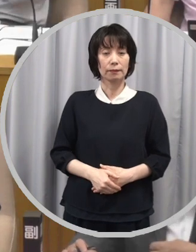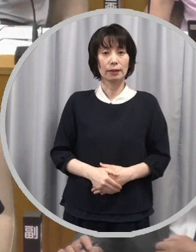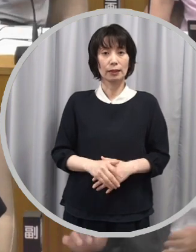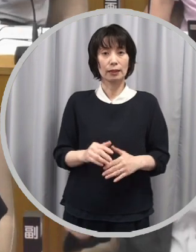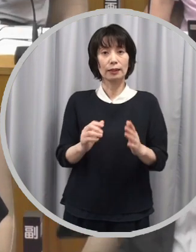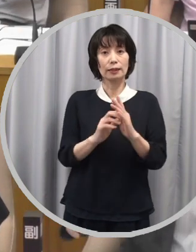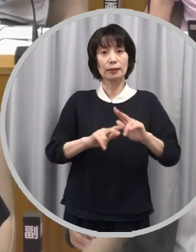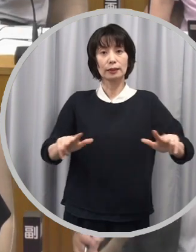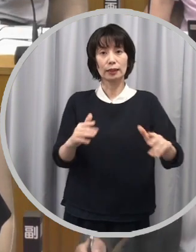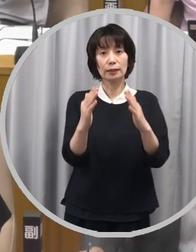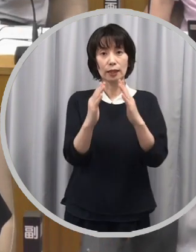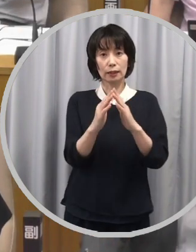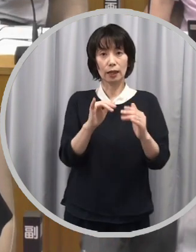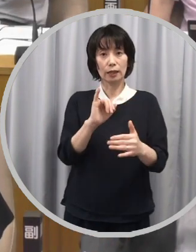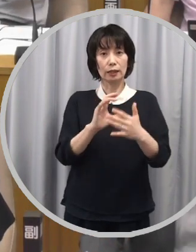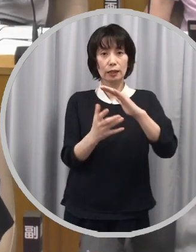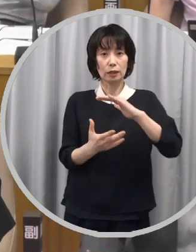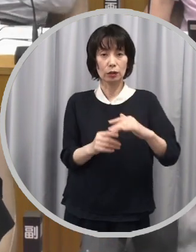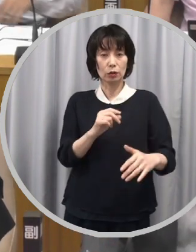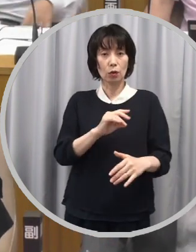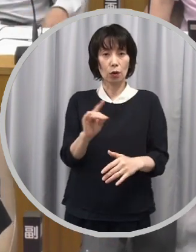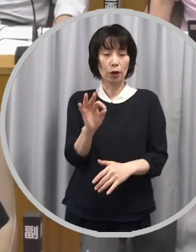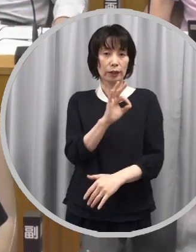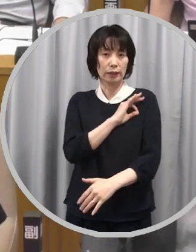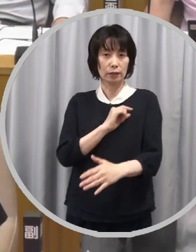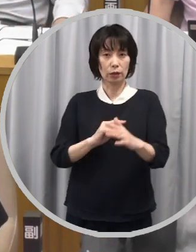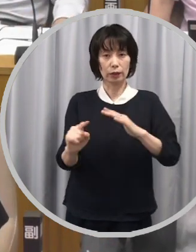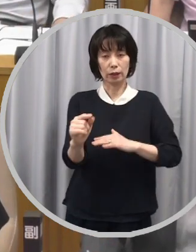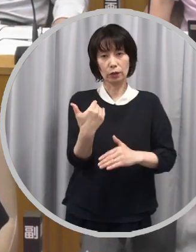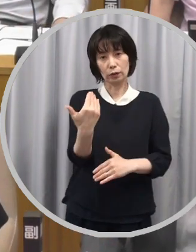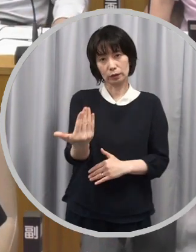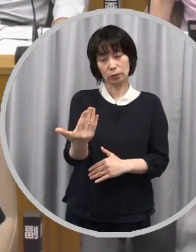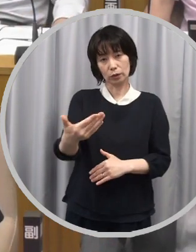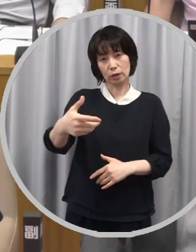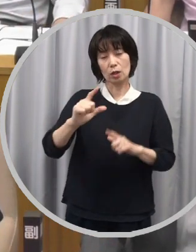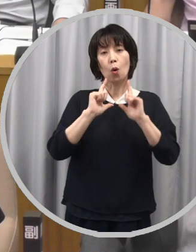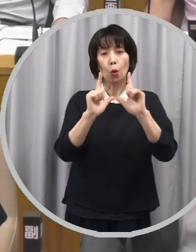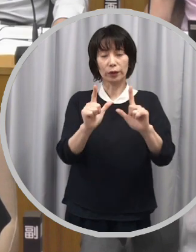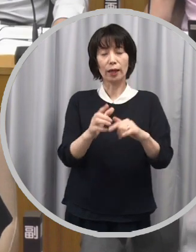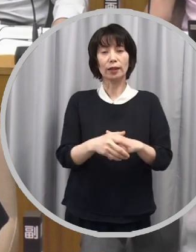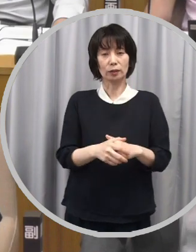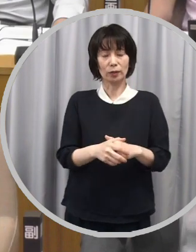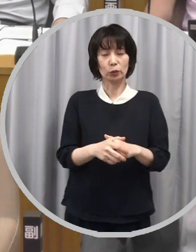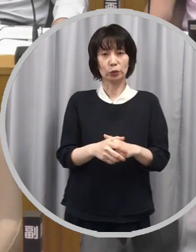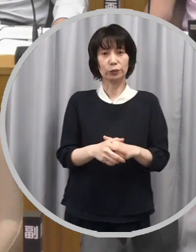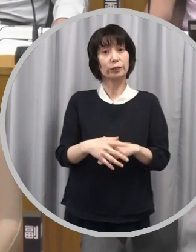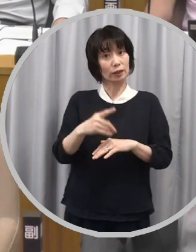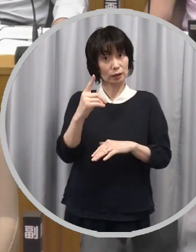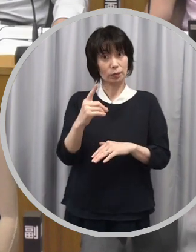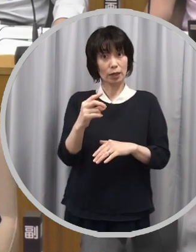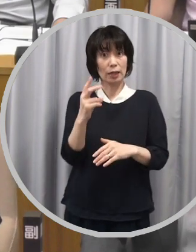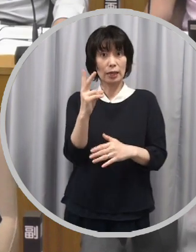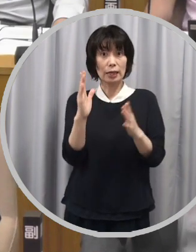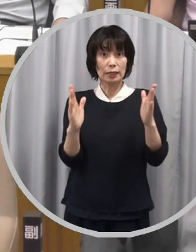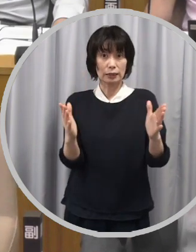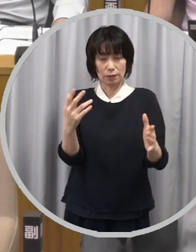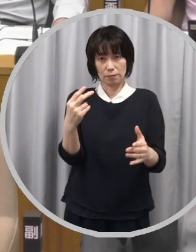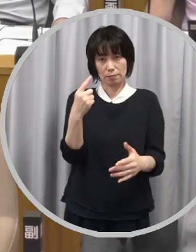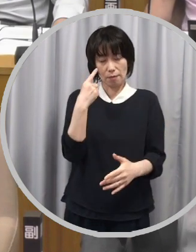石政会伊藤和春議員の代表質問にお答えをいたします。はじめに2期目の決意